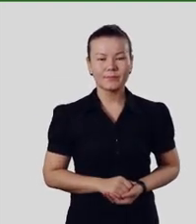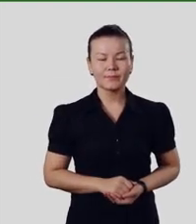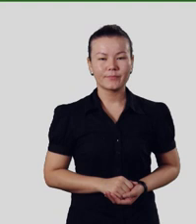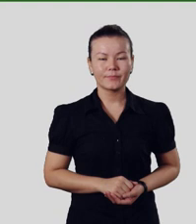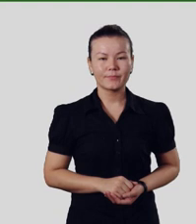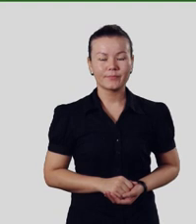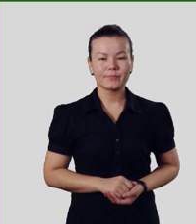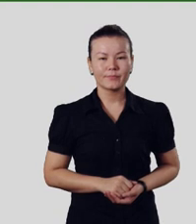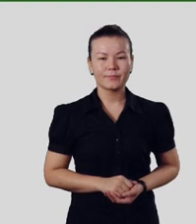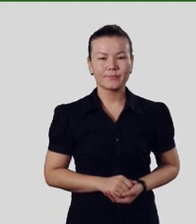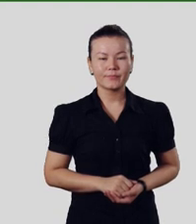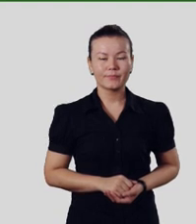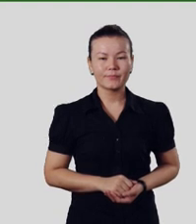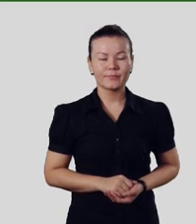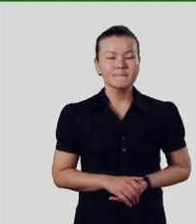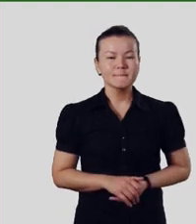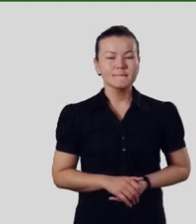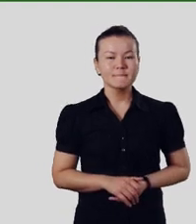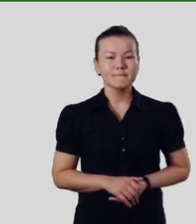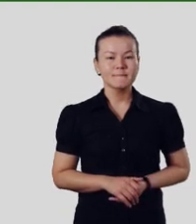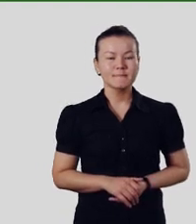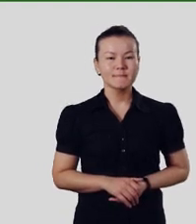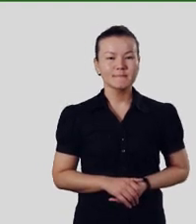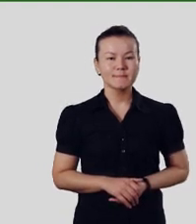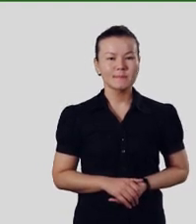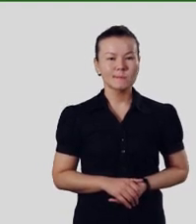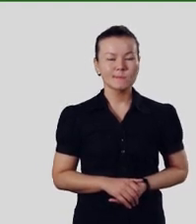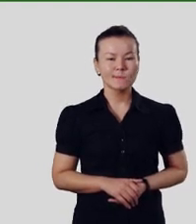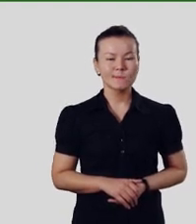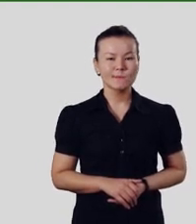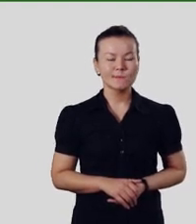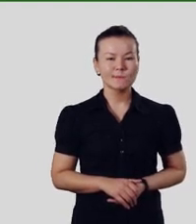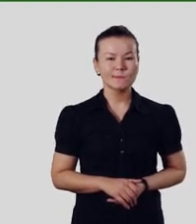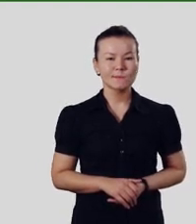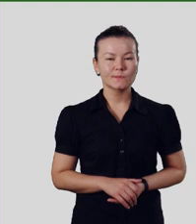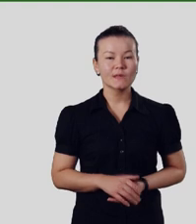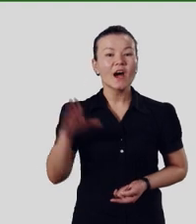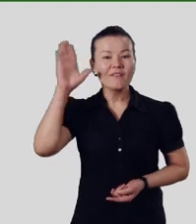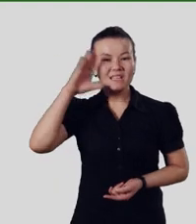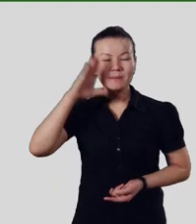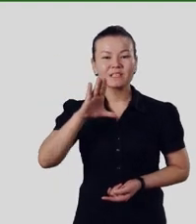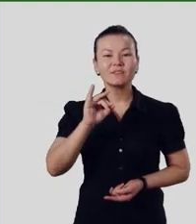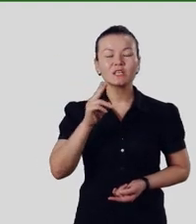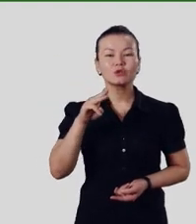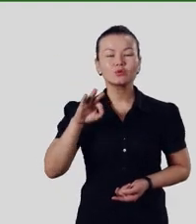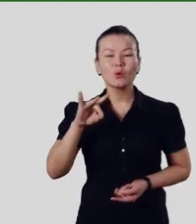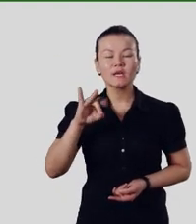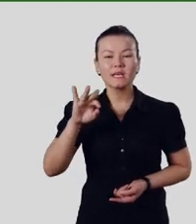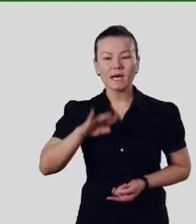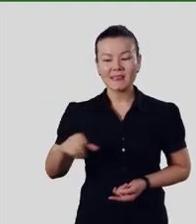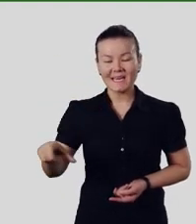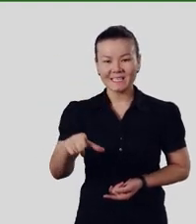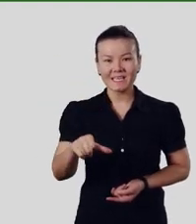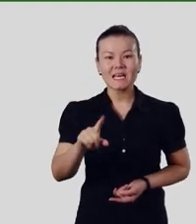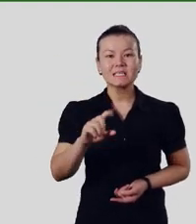Одним из самых знаменитых открытий Ливингстона стал водопад Виктория на реке